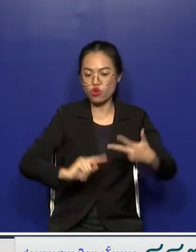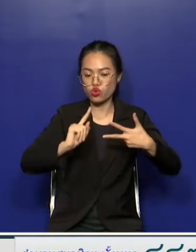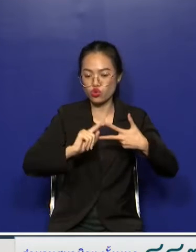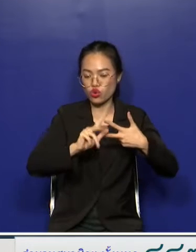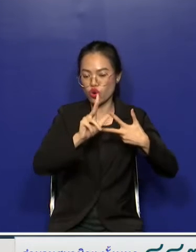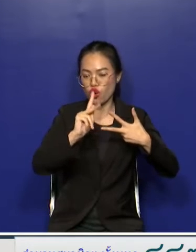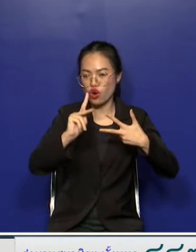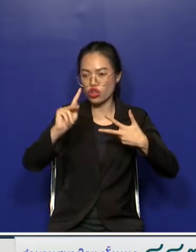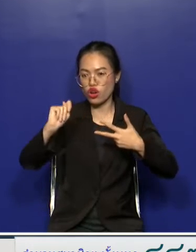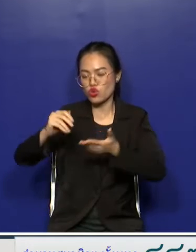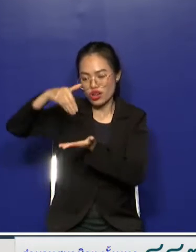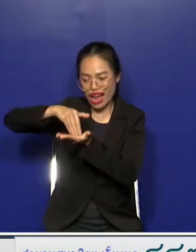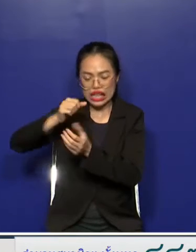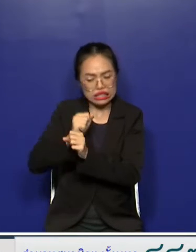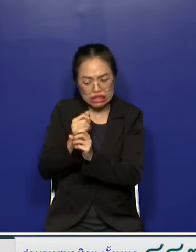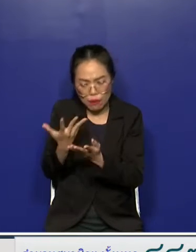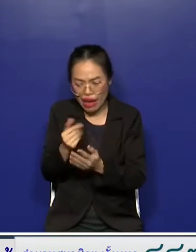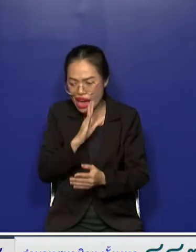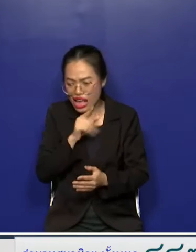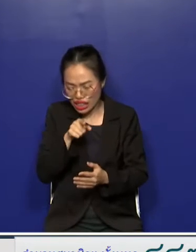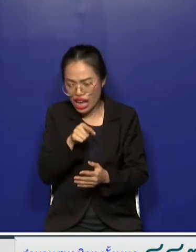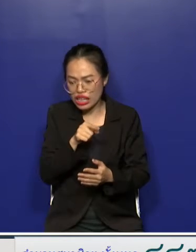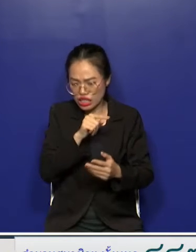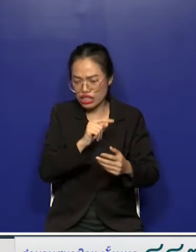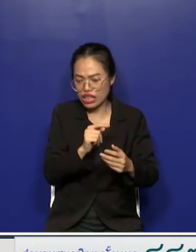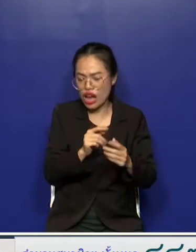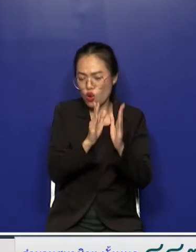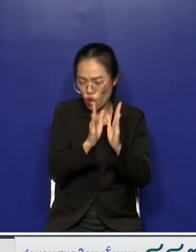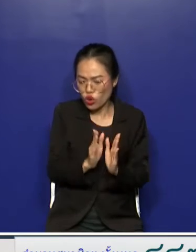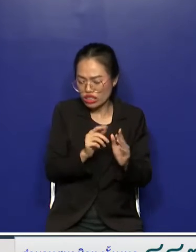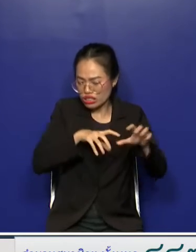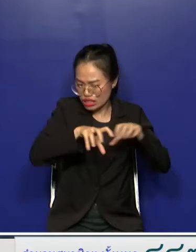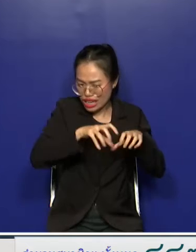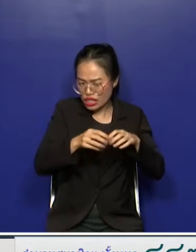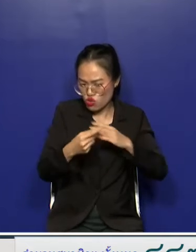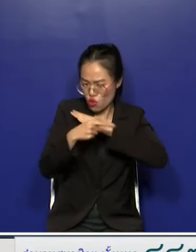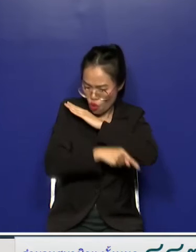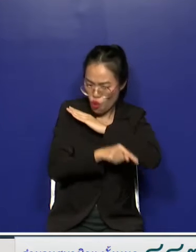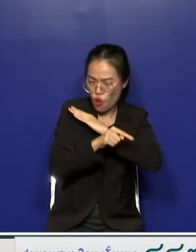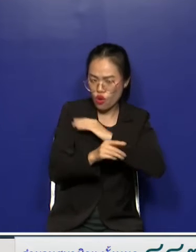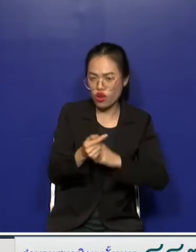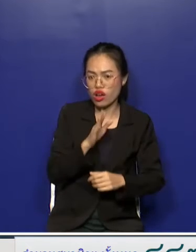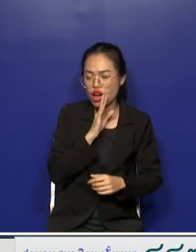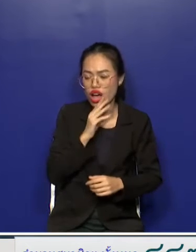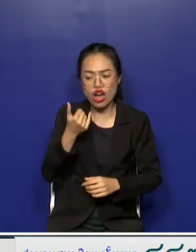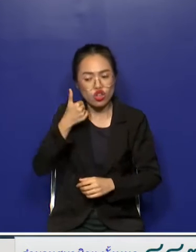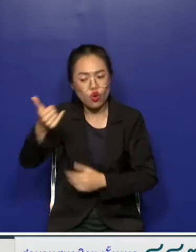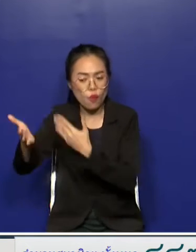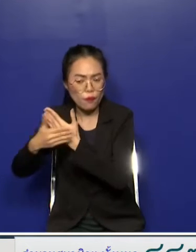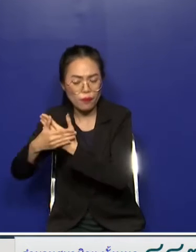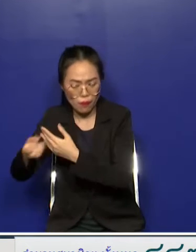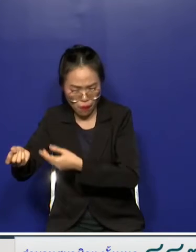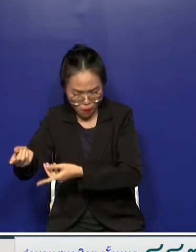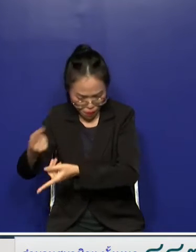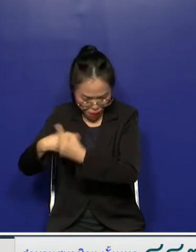บถ้ากรรการหนวยเลอกตั้งสมมุตินะครับเป็นคนไปโรตามมาเลยว่าคุยไมมาเลอกตั้งคุณมาได้แล้ว